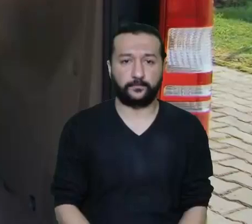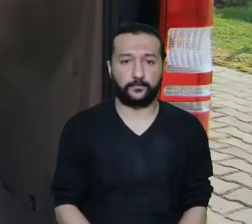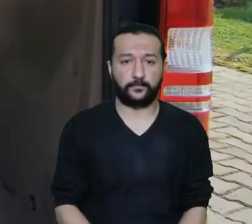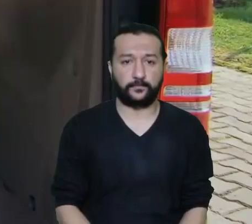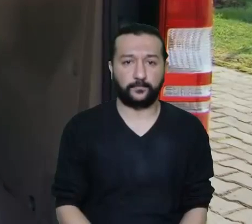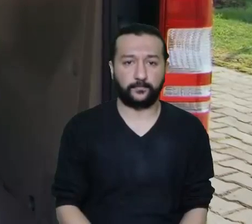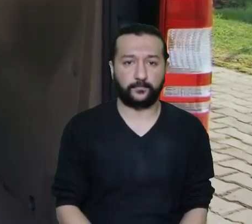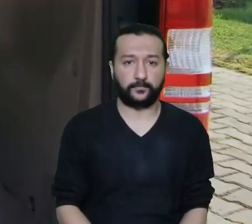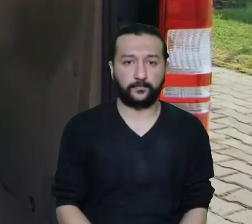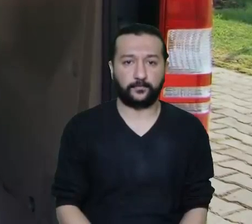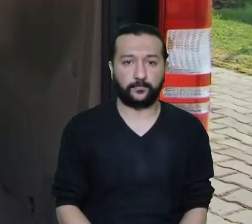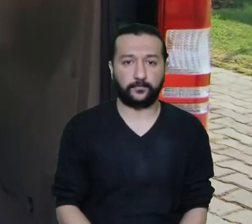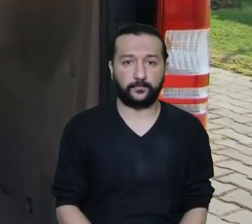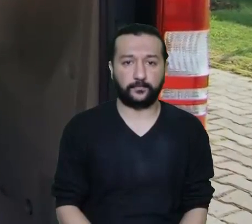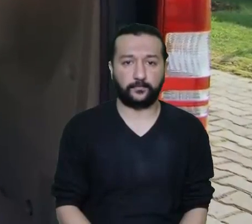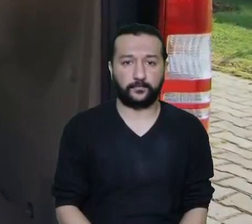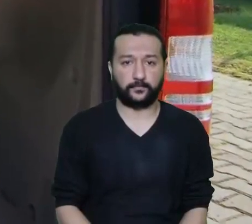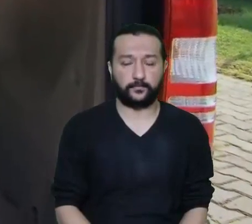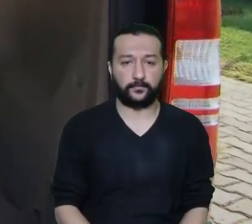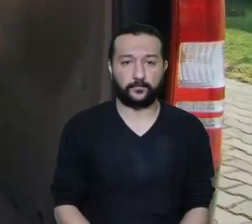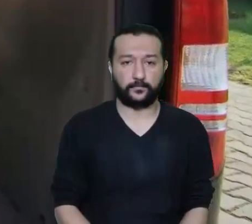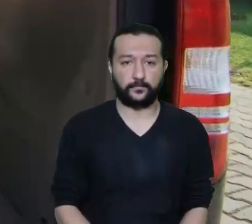Yandaki kulaklığı taktı.